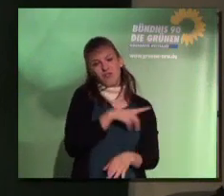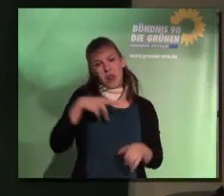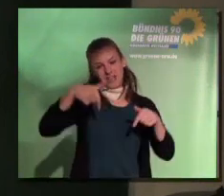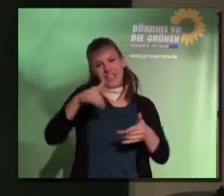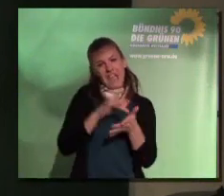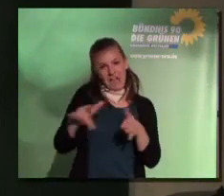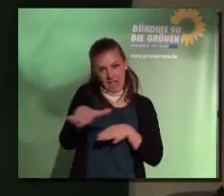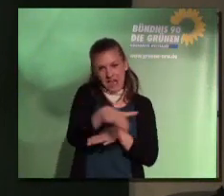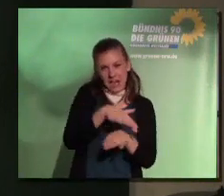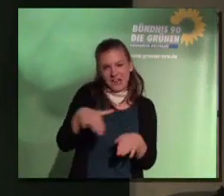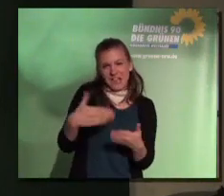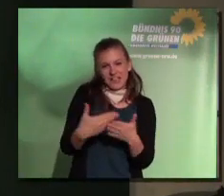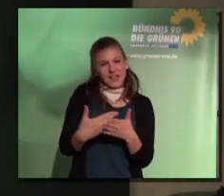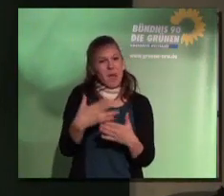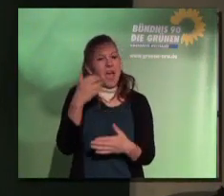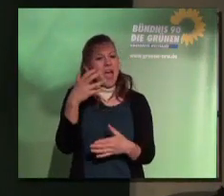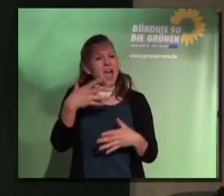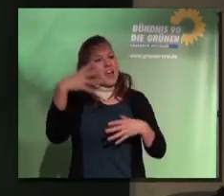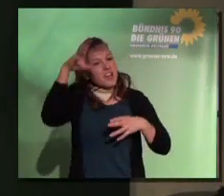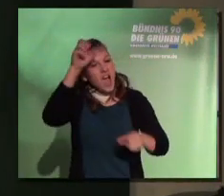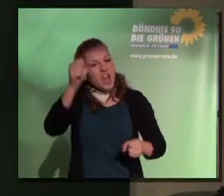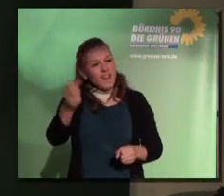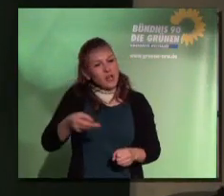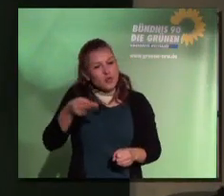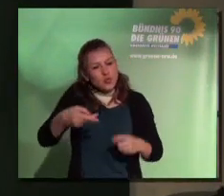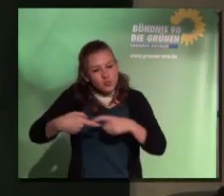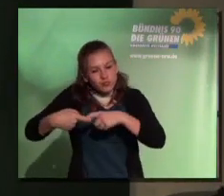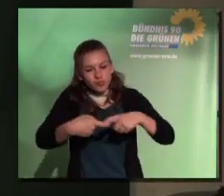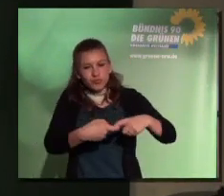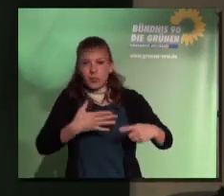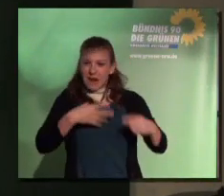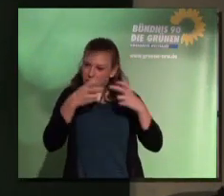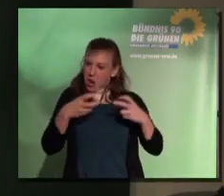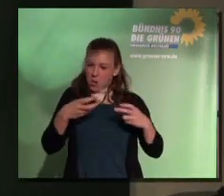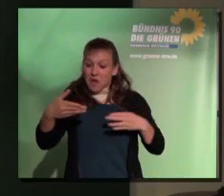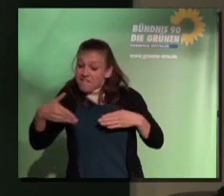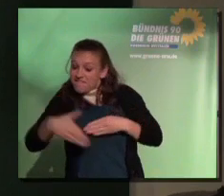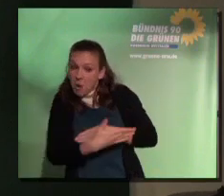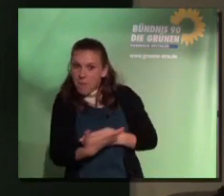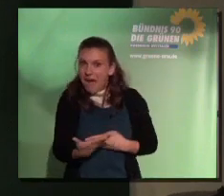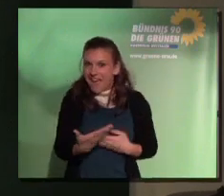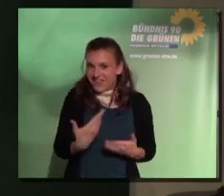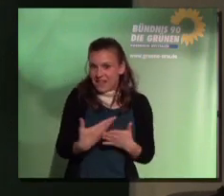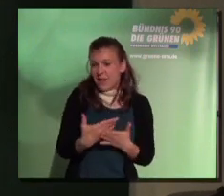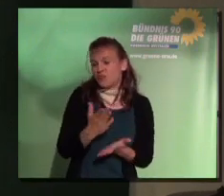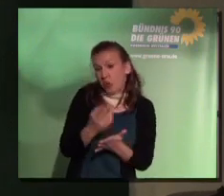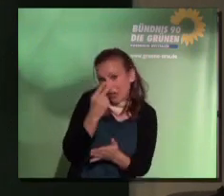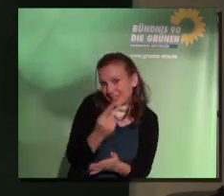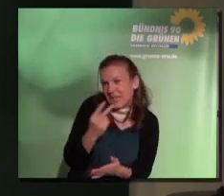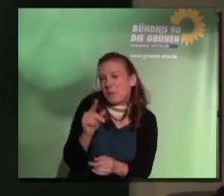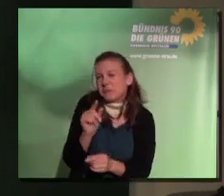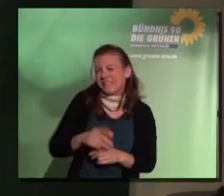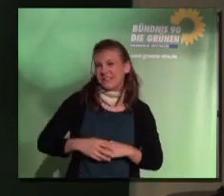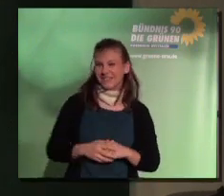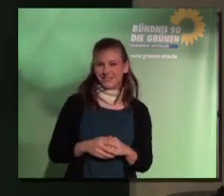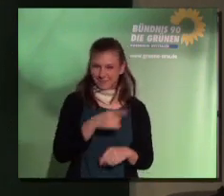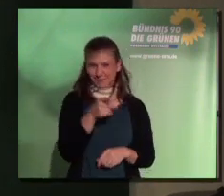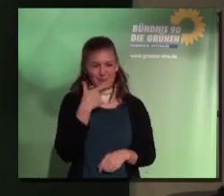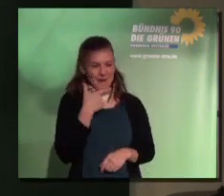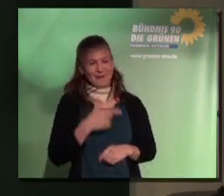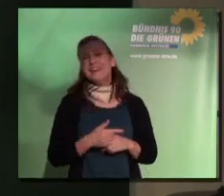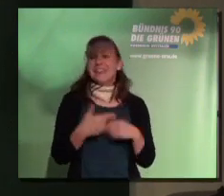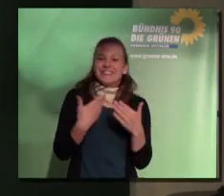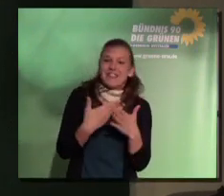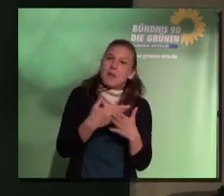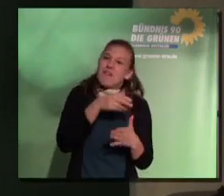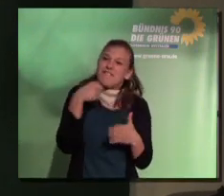Also insofern, der Karnevalszug bei uns geht bei mir direkt zu Hause vorbei. Also ein bisschen habe ich schon mitbekommen. Also vielen, vielen Dank für